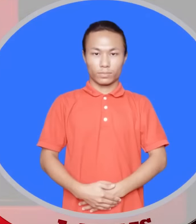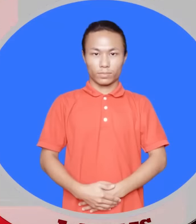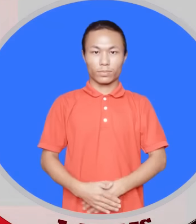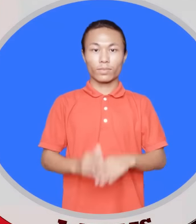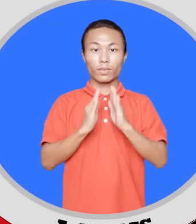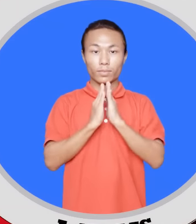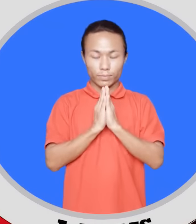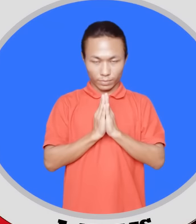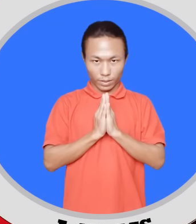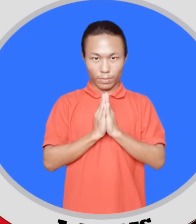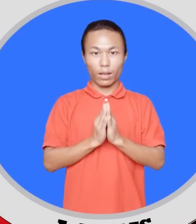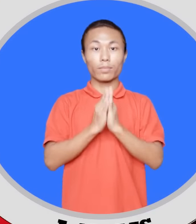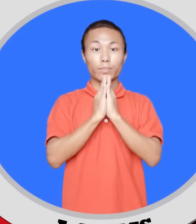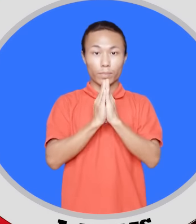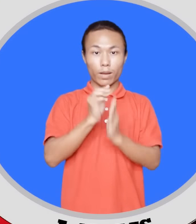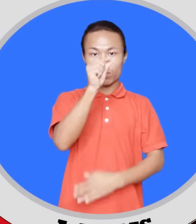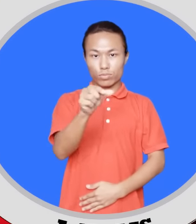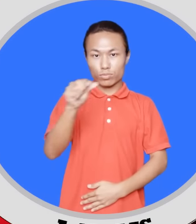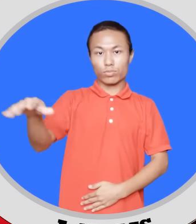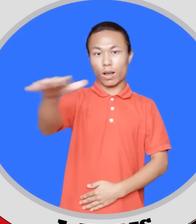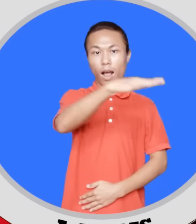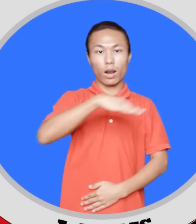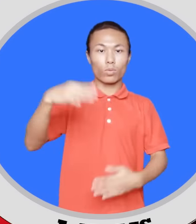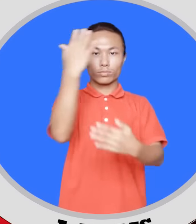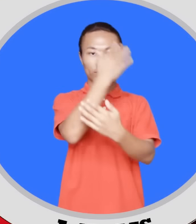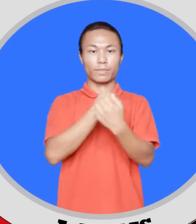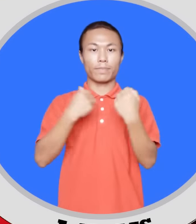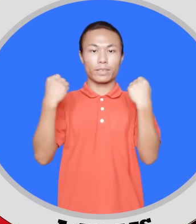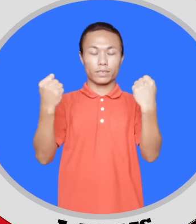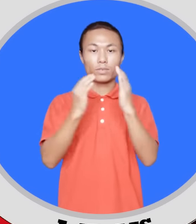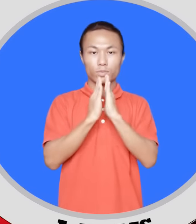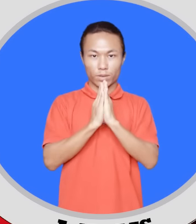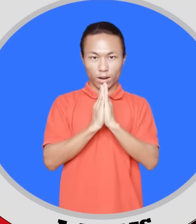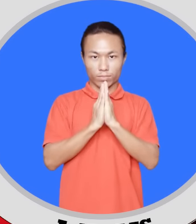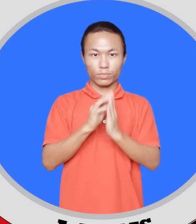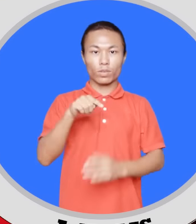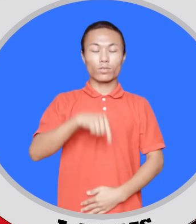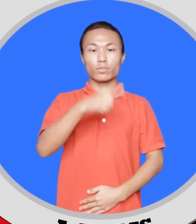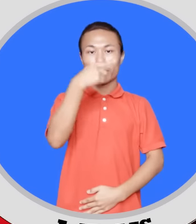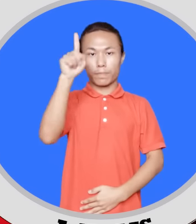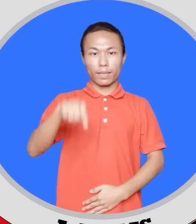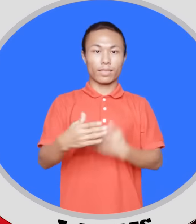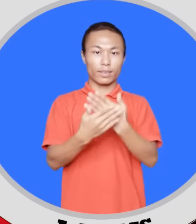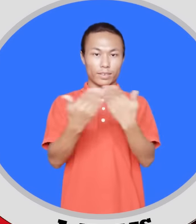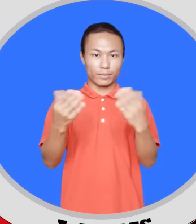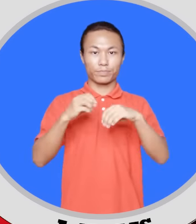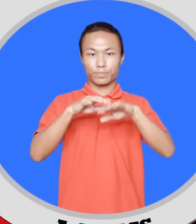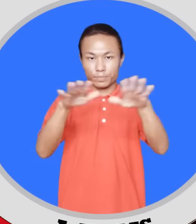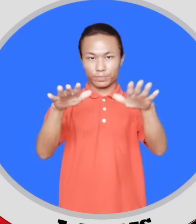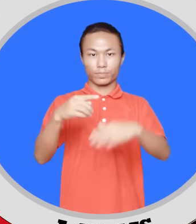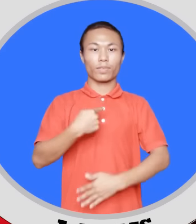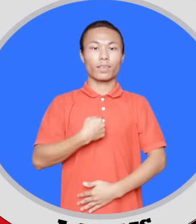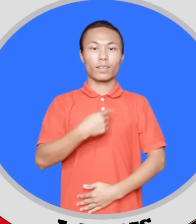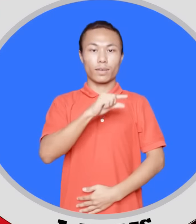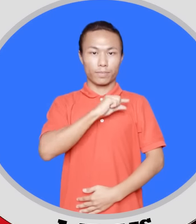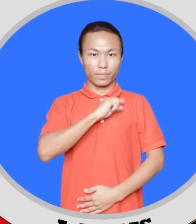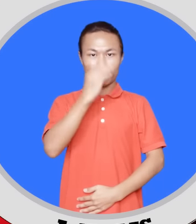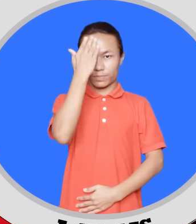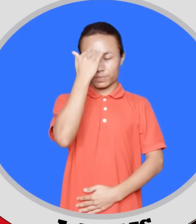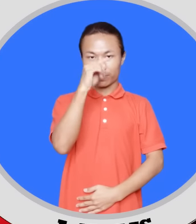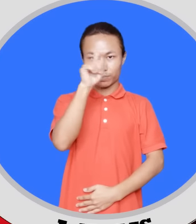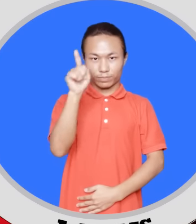မင်္ဂလာပါရှင်မြန်မာပြည်သူပြည်သားအပေါင်းကိုစိတ်နှဖျားချမ်းသာစေဖို့ဆုတောင်းမေတ္တာပို့သလိုက်ပါရစေ။အပတ်စဉ်တင်ဆက်ပေးနေတဲ့တပတ်တွင်သတင်းတိုင်ချက်အစီအစ